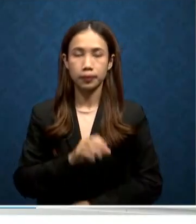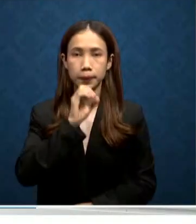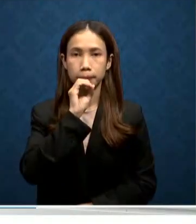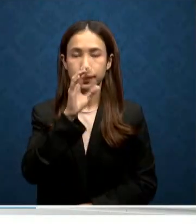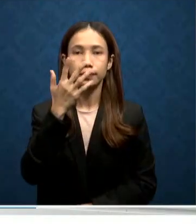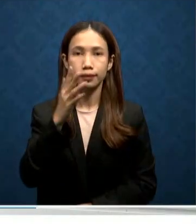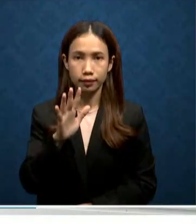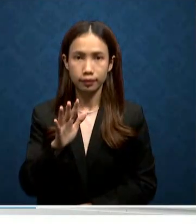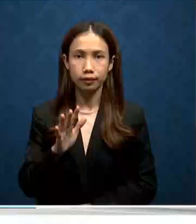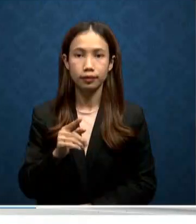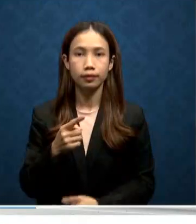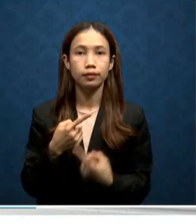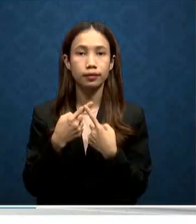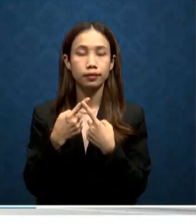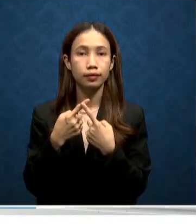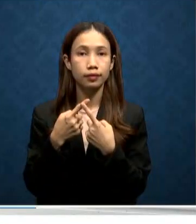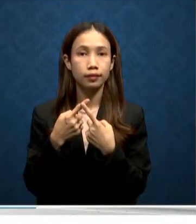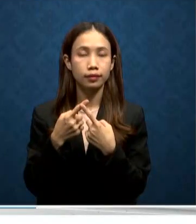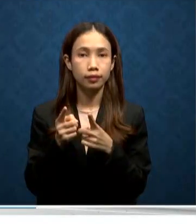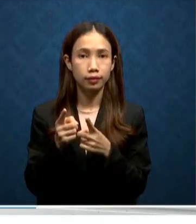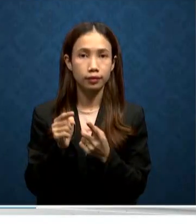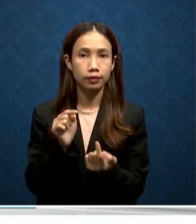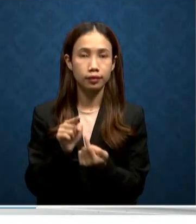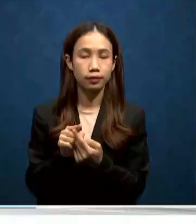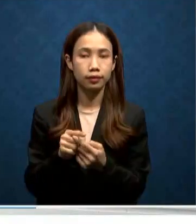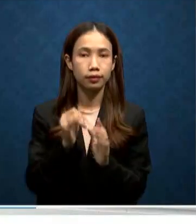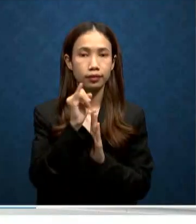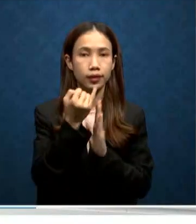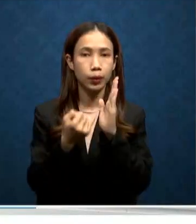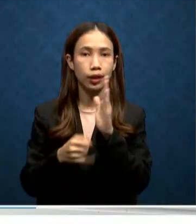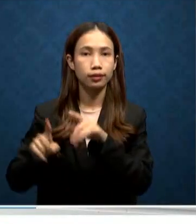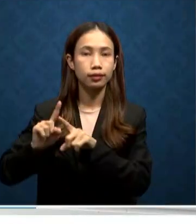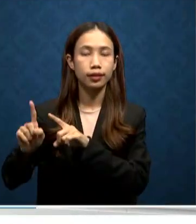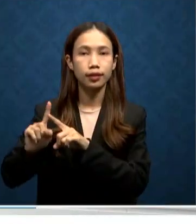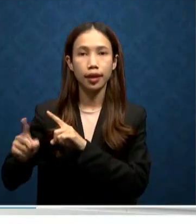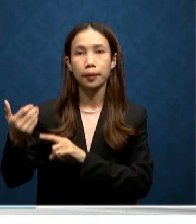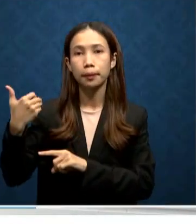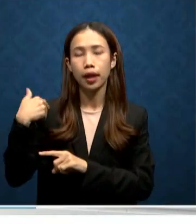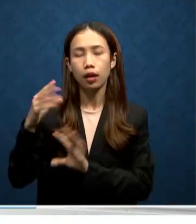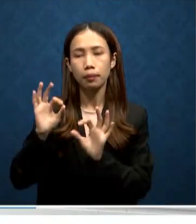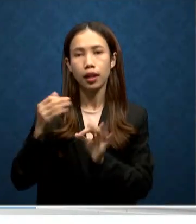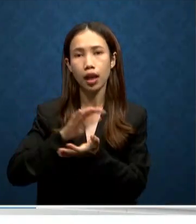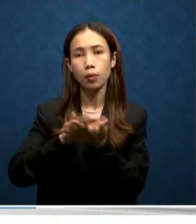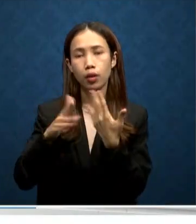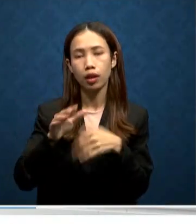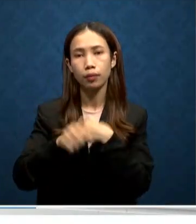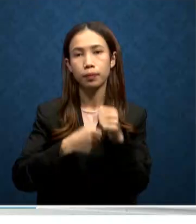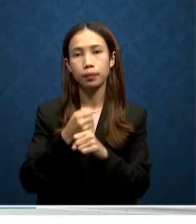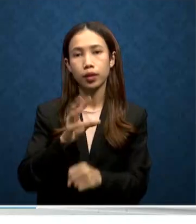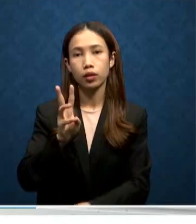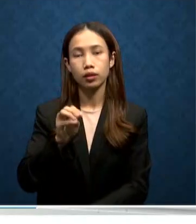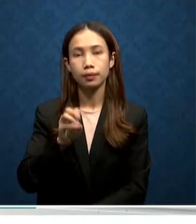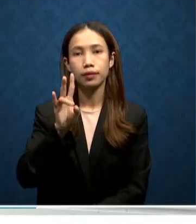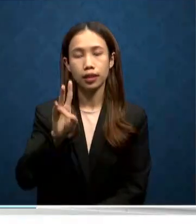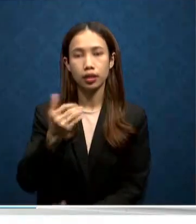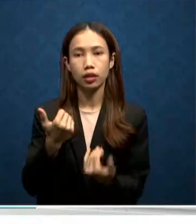ว่าจังหวัดต่างๆก็จะมีเรียบร้อยแล้วนะครับณปี 2567